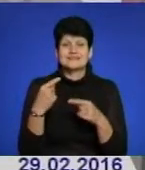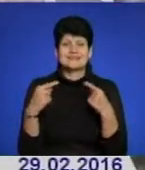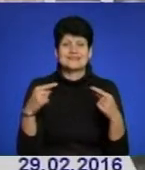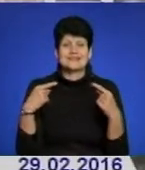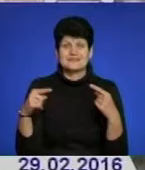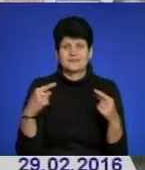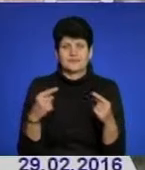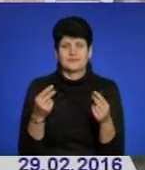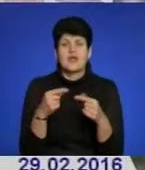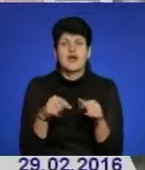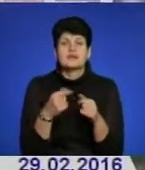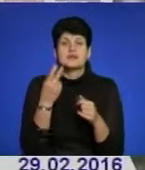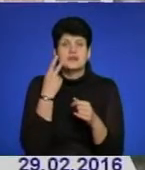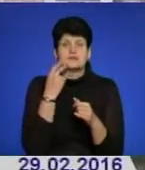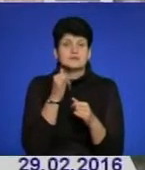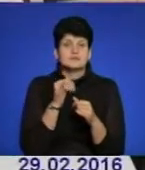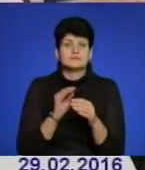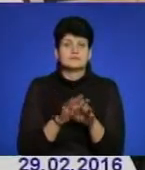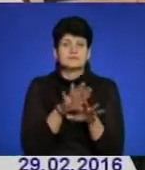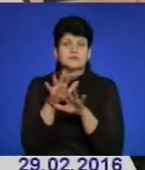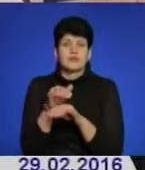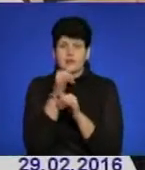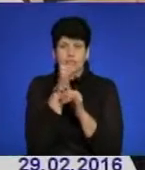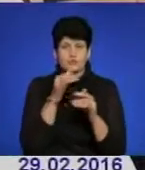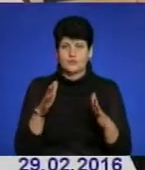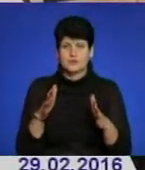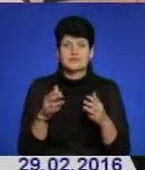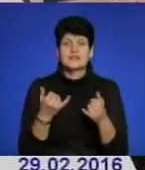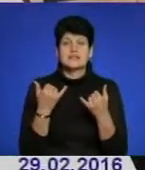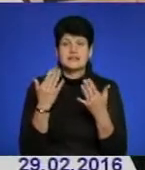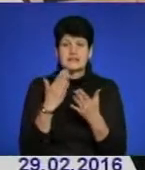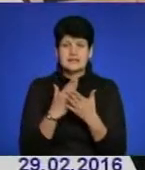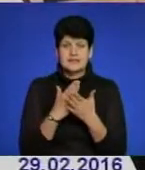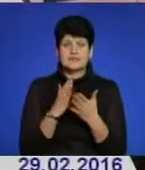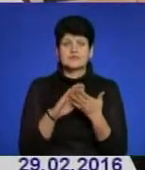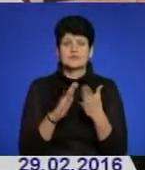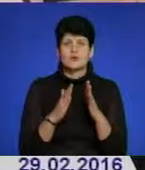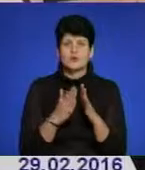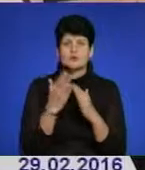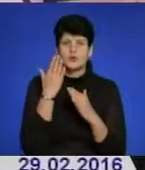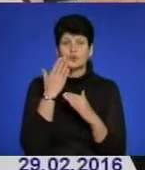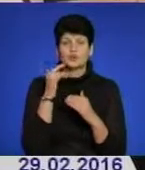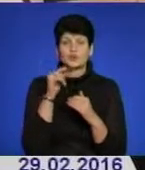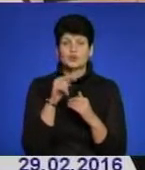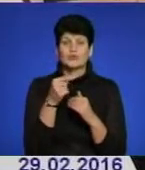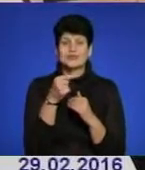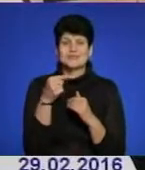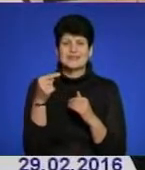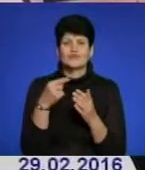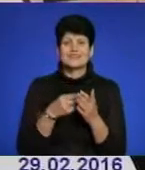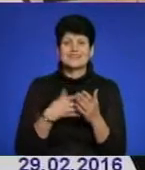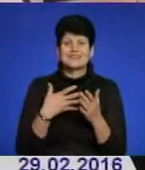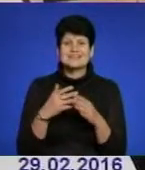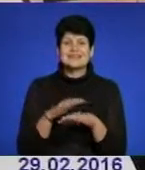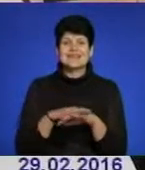джерел. Однак так завжди тривати не може. На даний момент все ще існує ситуація, коли цю різницю в ціні за